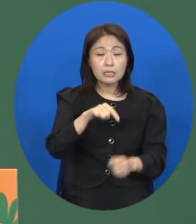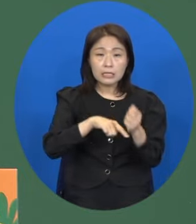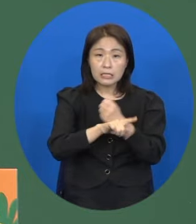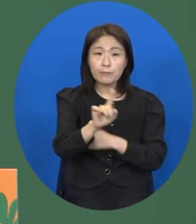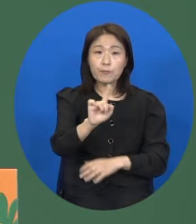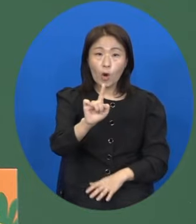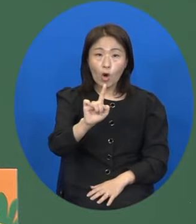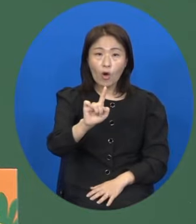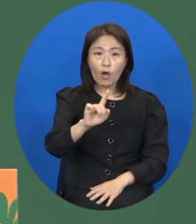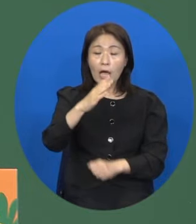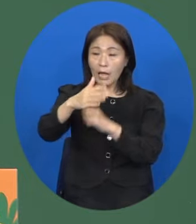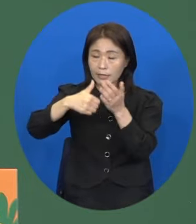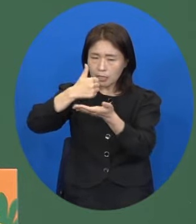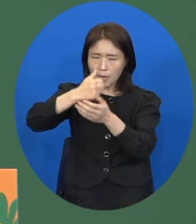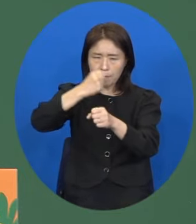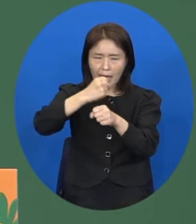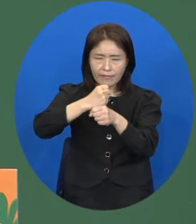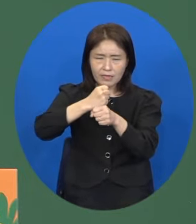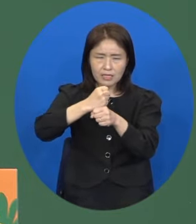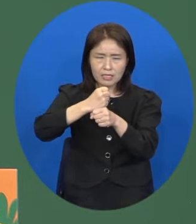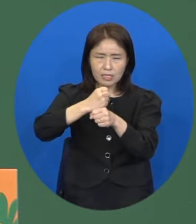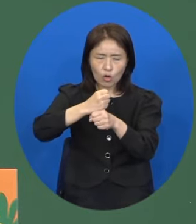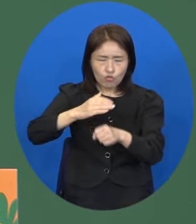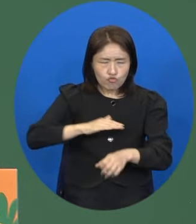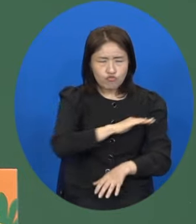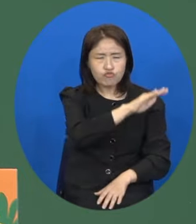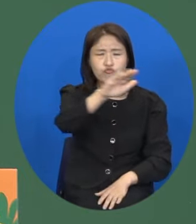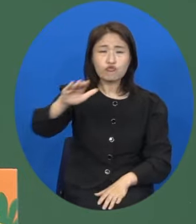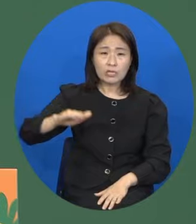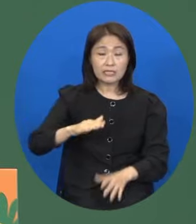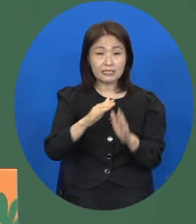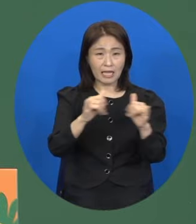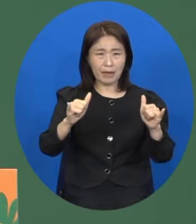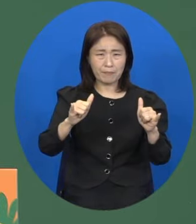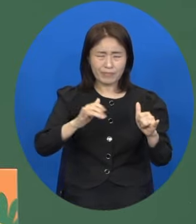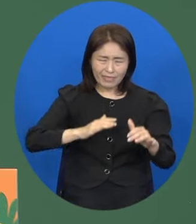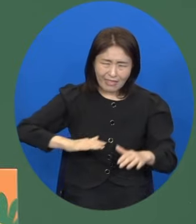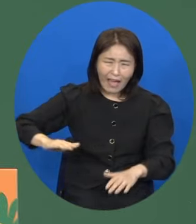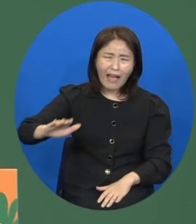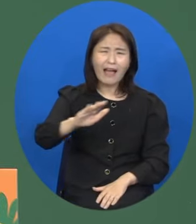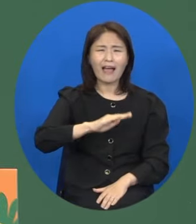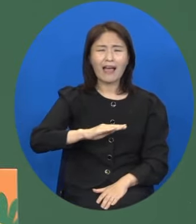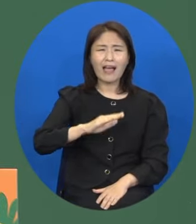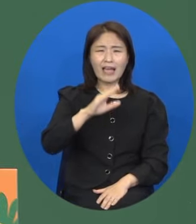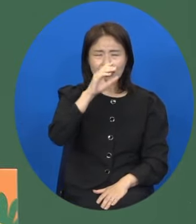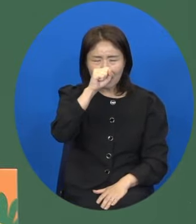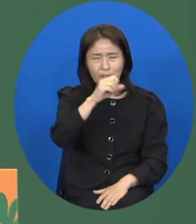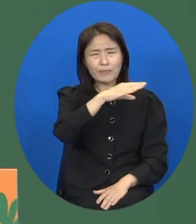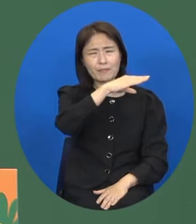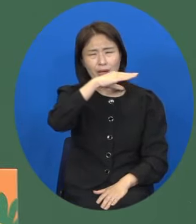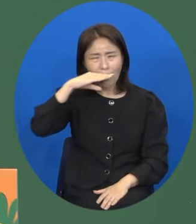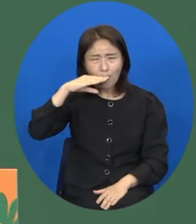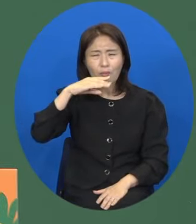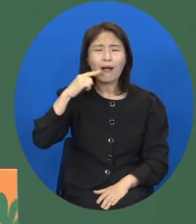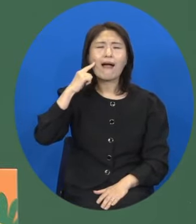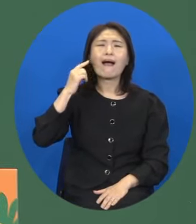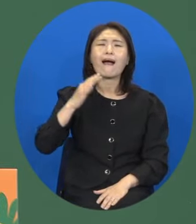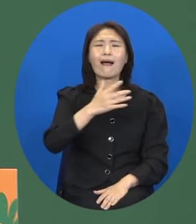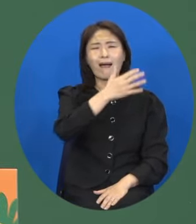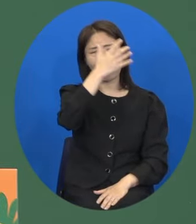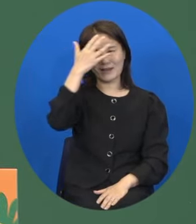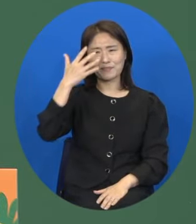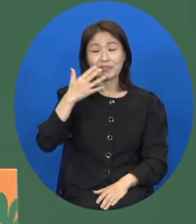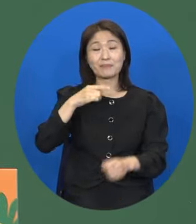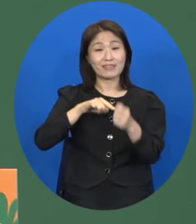저와 여러분 사람은 참되고 선하며 아름답다라고 하는 말씀이